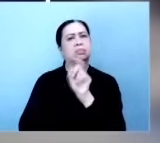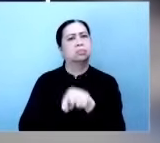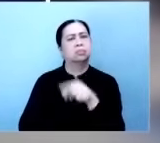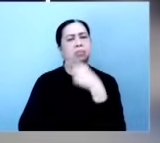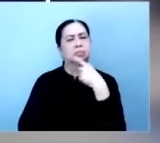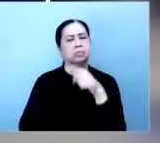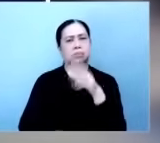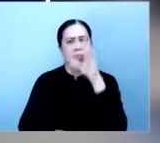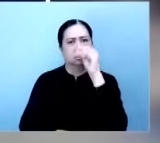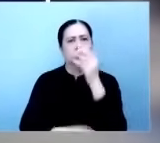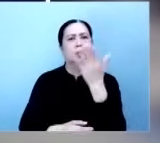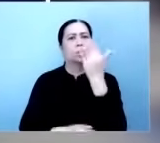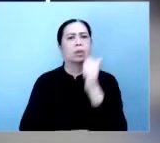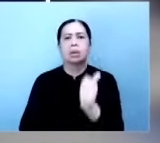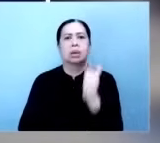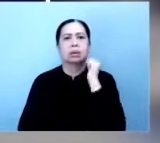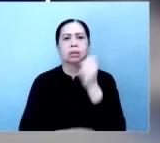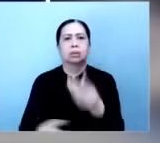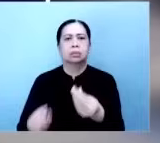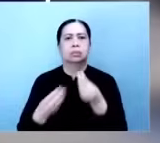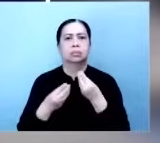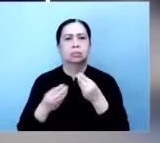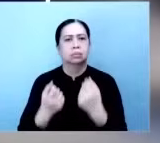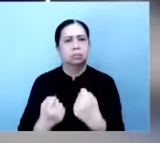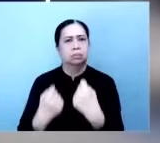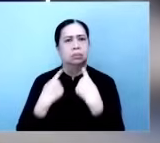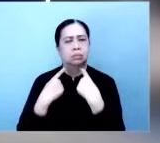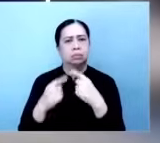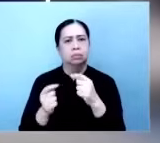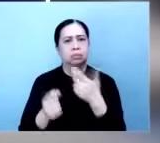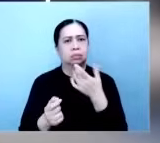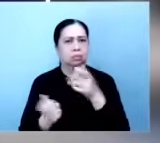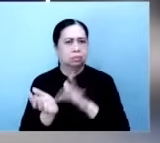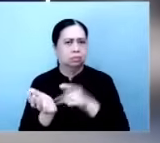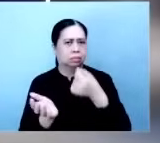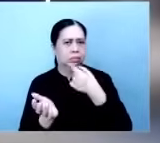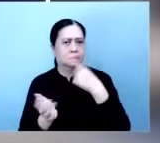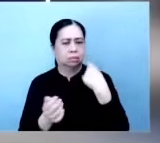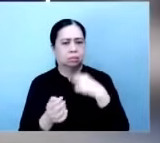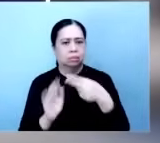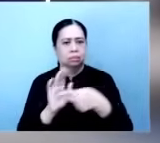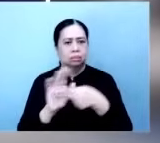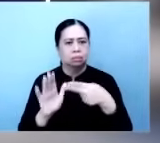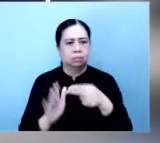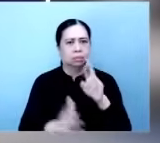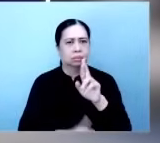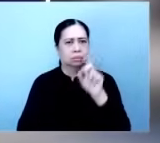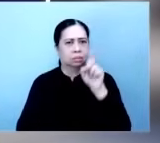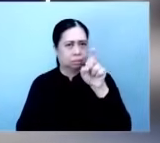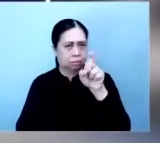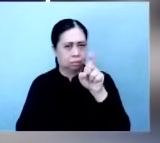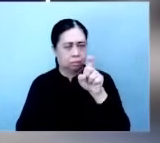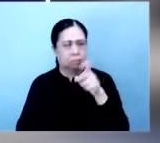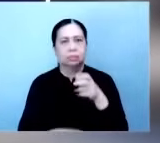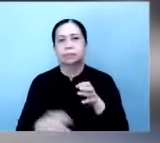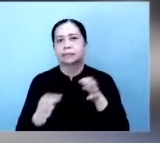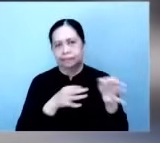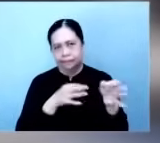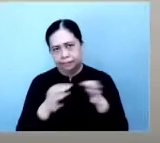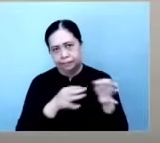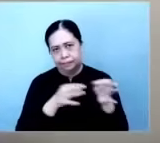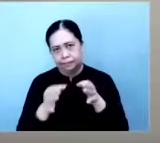pharmacist kung bakit ayaw silang pagbentahan ng pang-maintenance na gamot na may label na RX. Nagpaliwanag naman ang